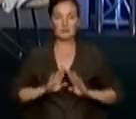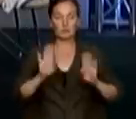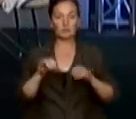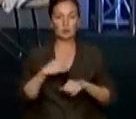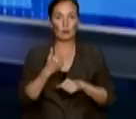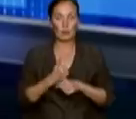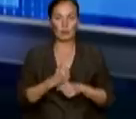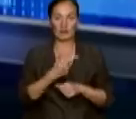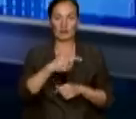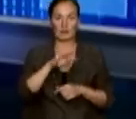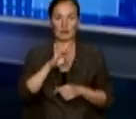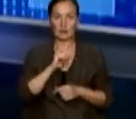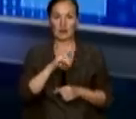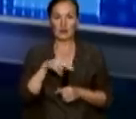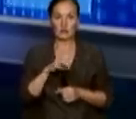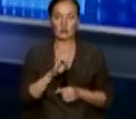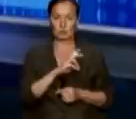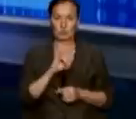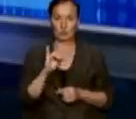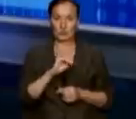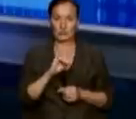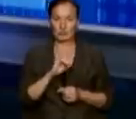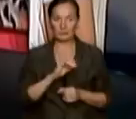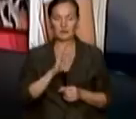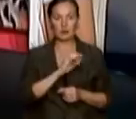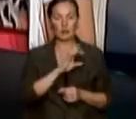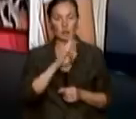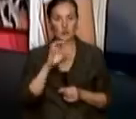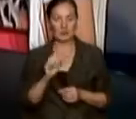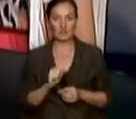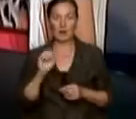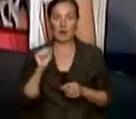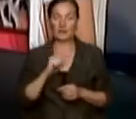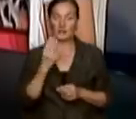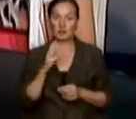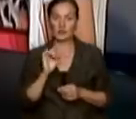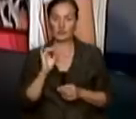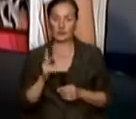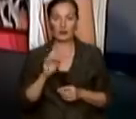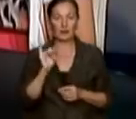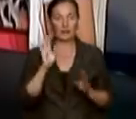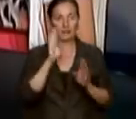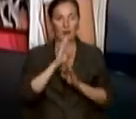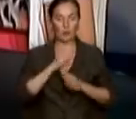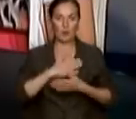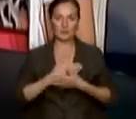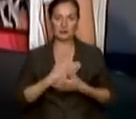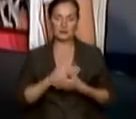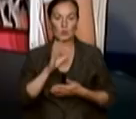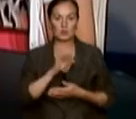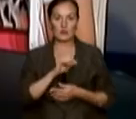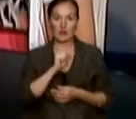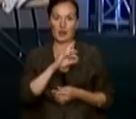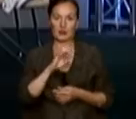Мирослав Носат, директор креативної агенції «Феєрверк мрій» Анна Шендрик та екоактивістка Оксана Архіпова. Мої